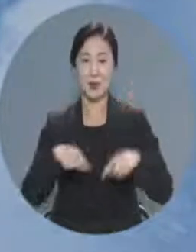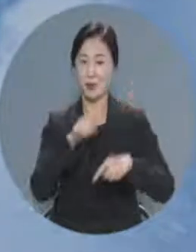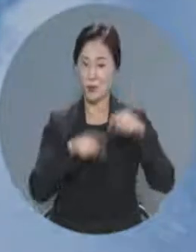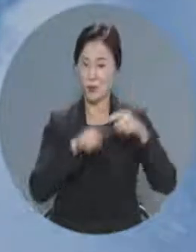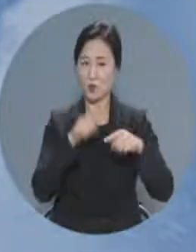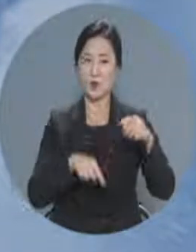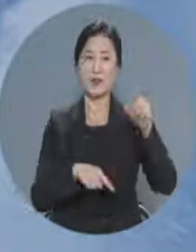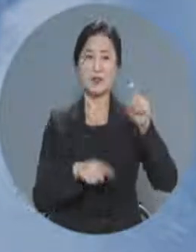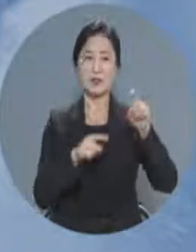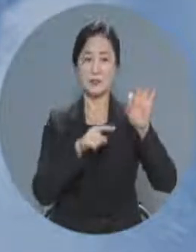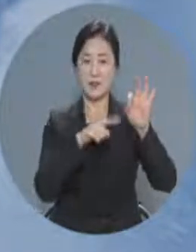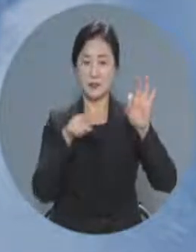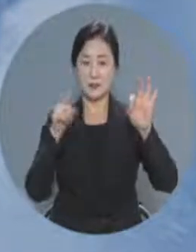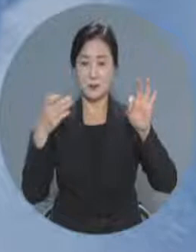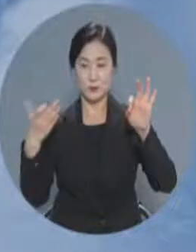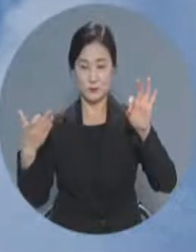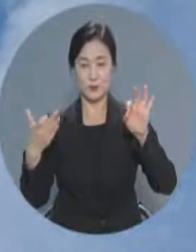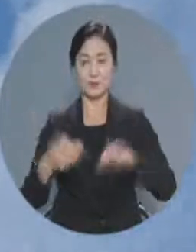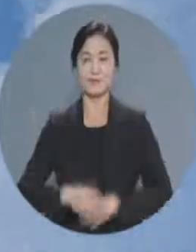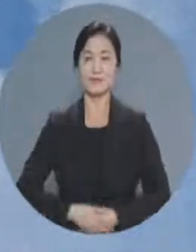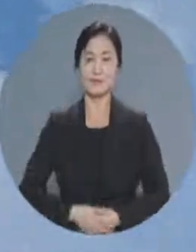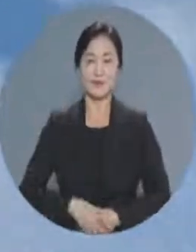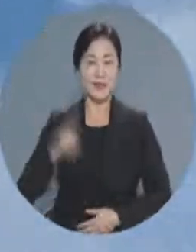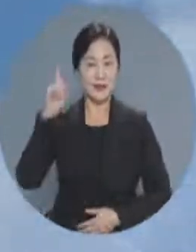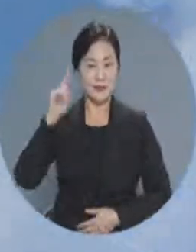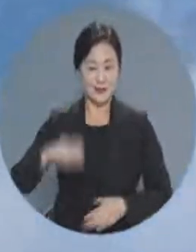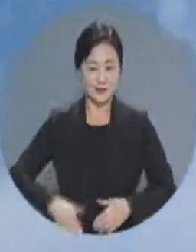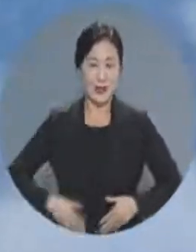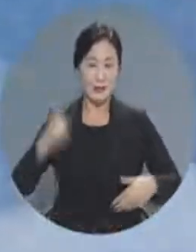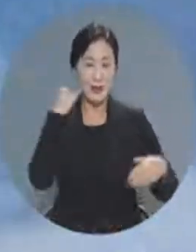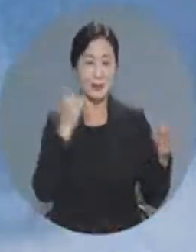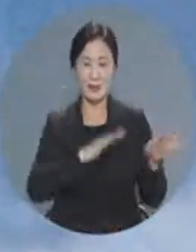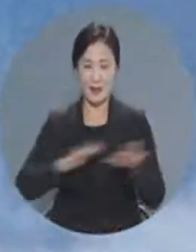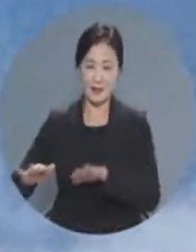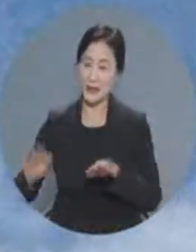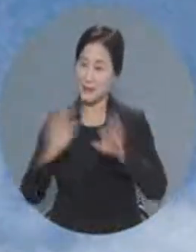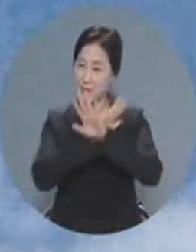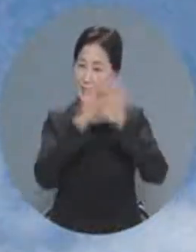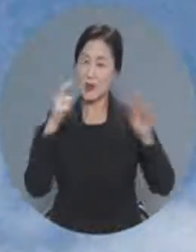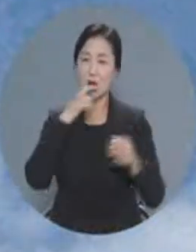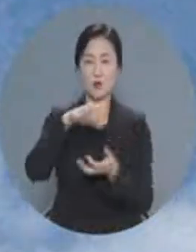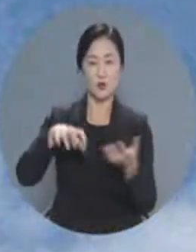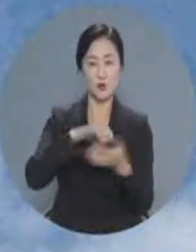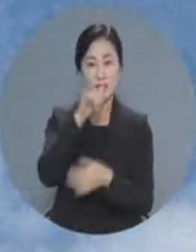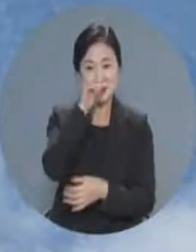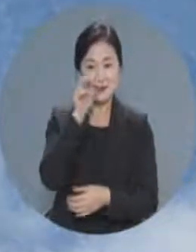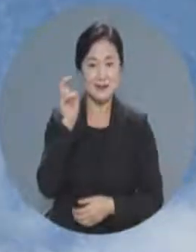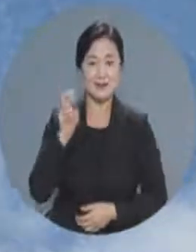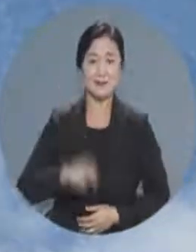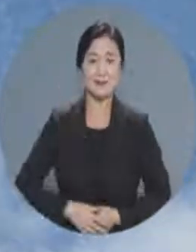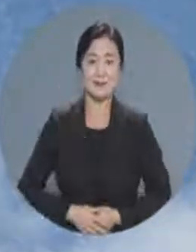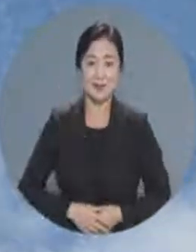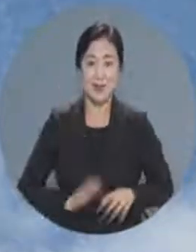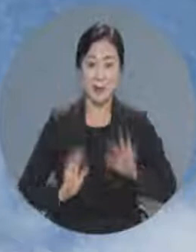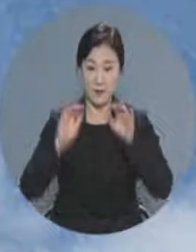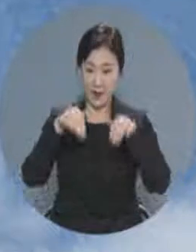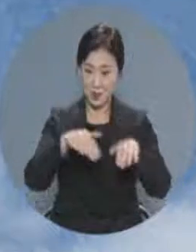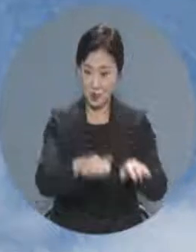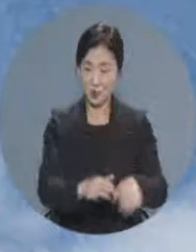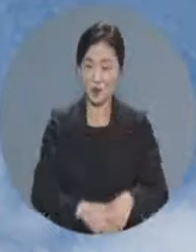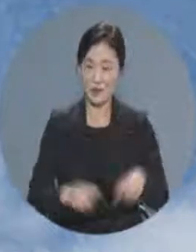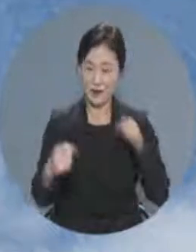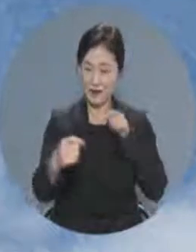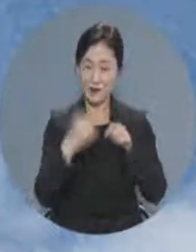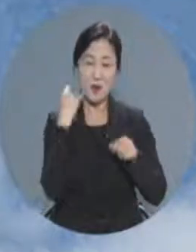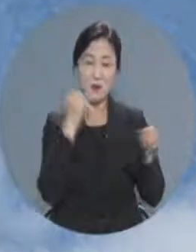내 10에서 19 돌을 보이겠습니다 내일 남의 서보 앞바다는 맞거나 구름 많은 날씨를 보이겠습니다 파도는 남의 서보